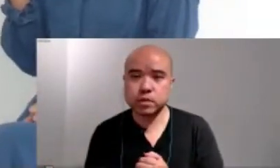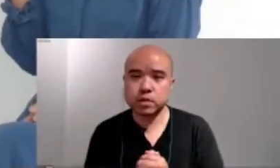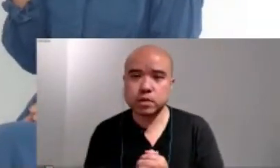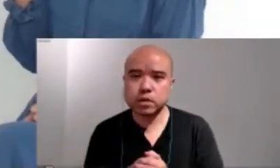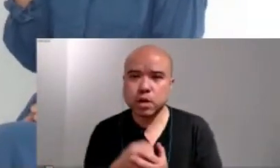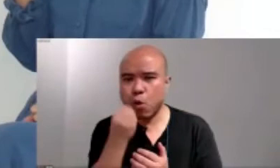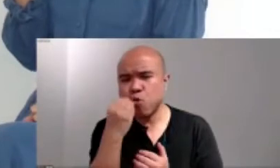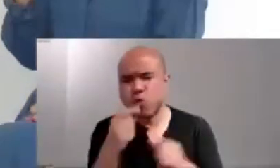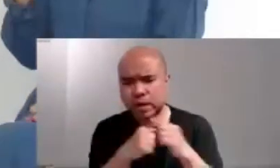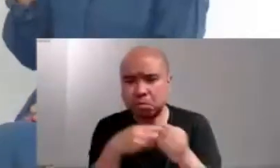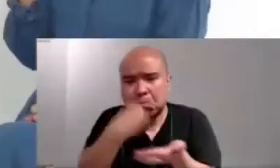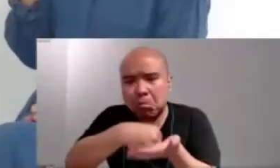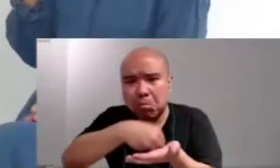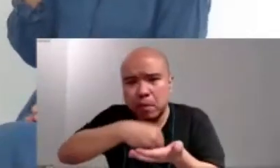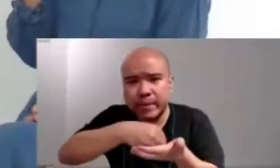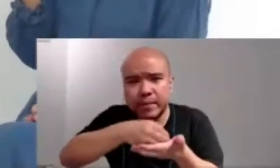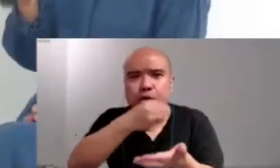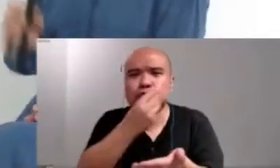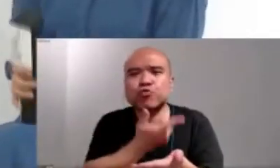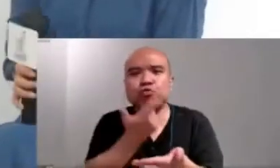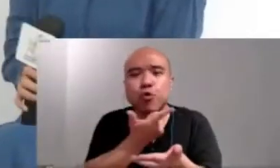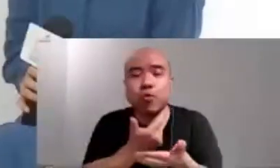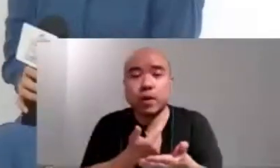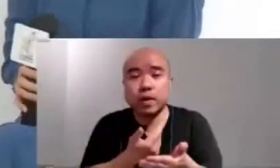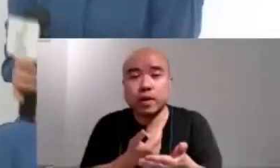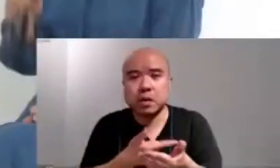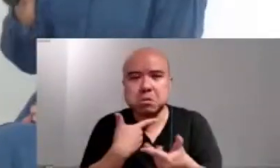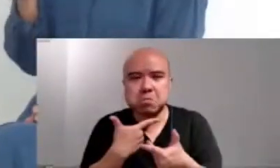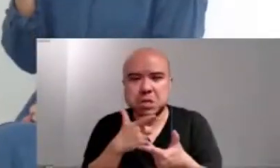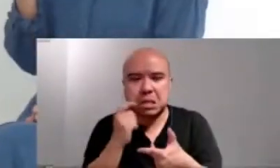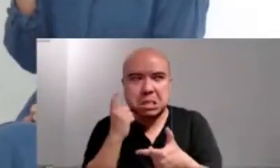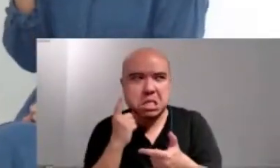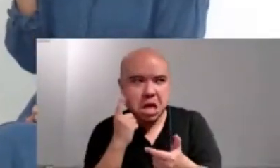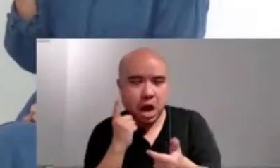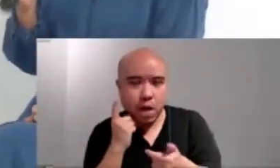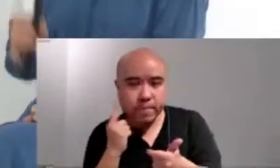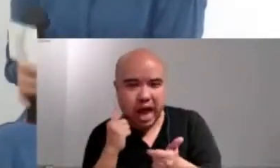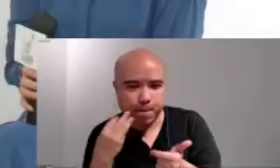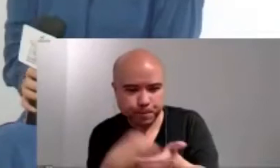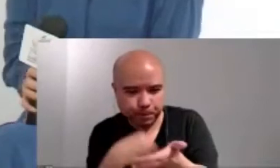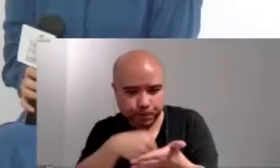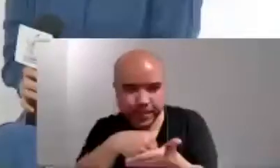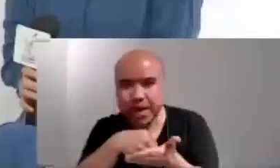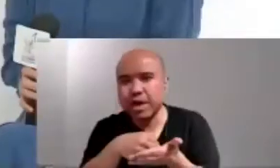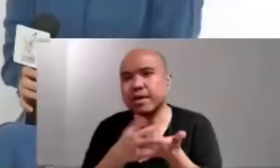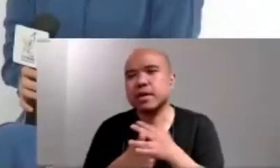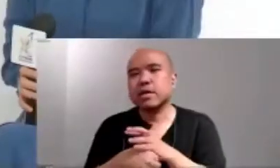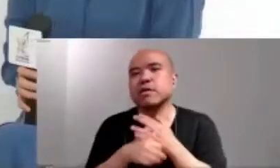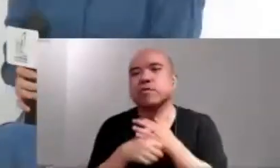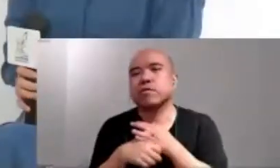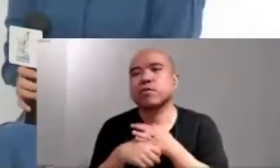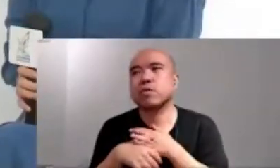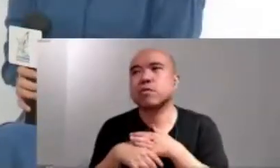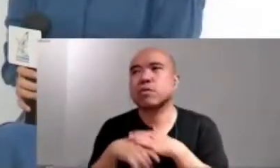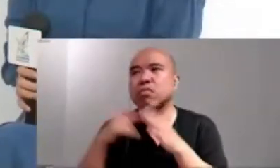在太高。 系，或者个物欲其实都几高噶，我觉得即系可能喺亚洲地区物欲系